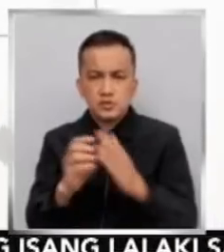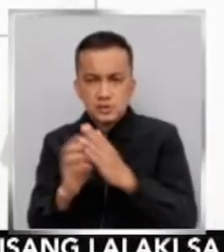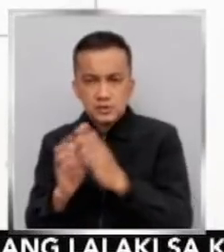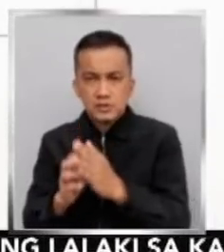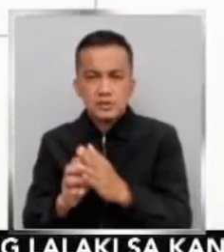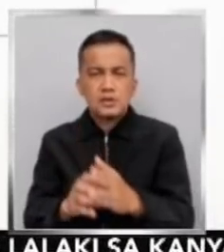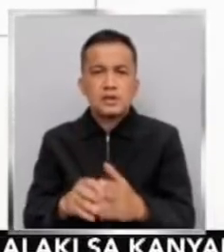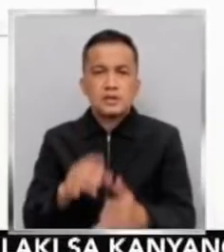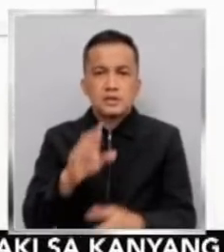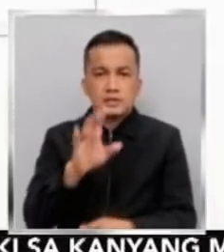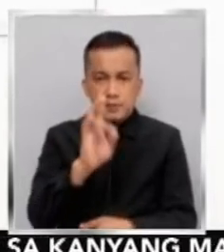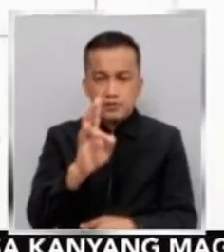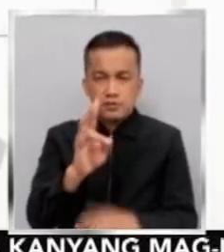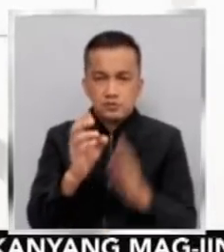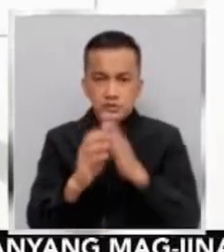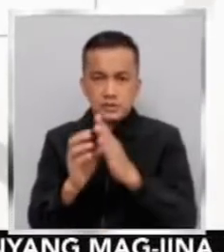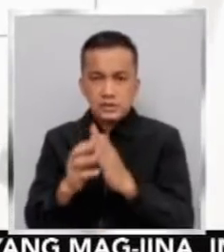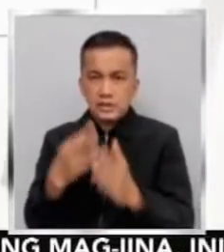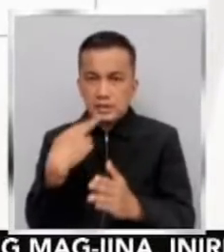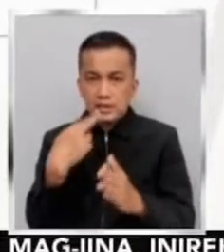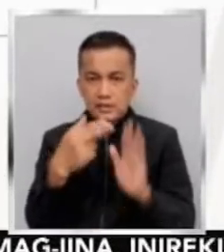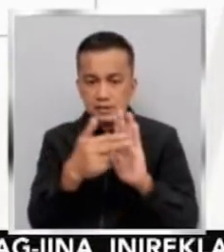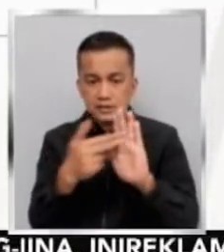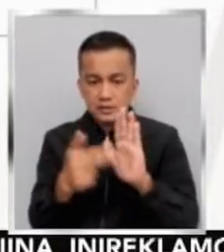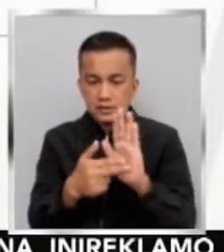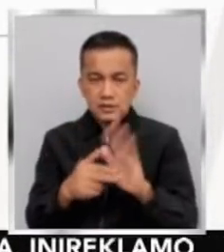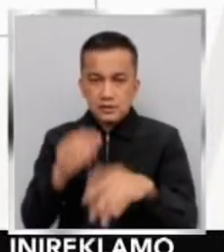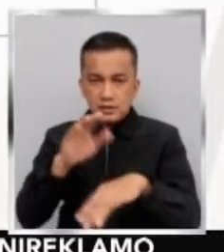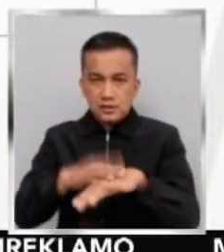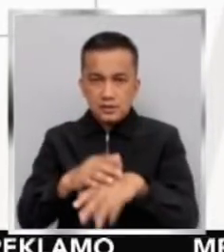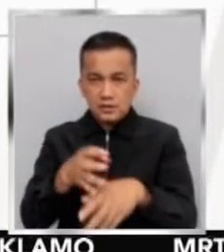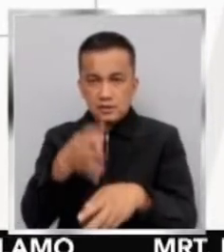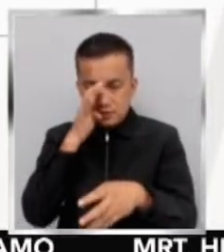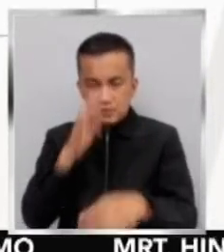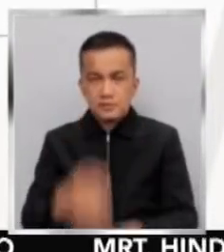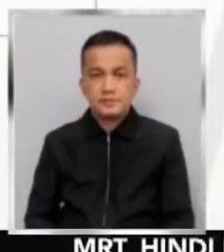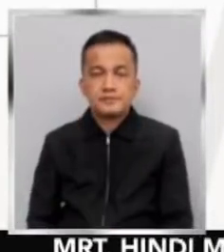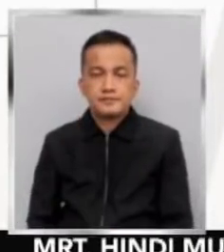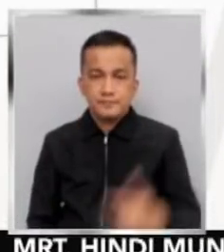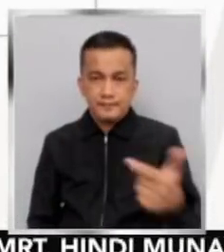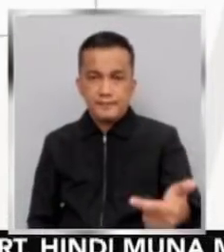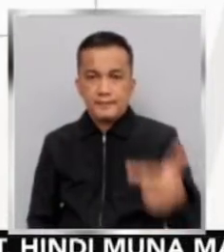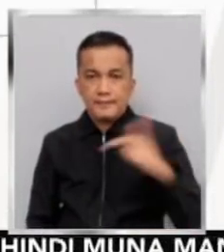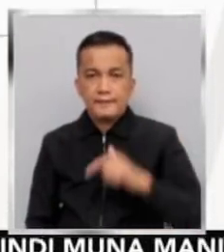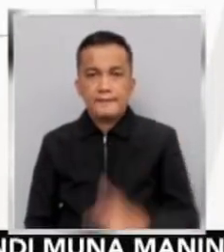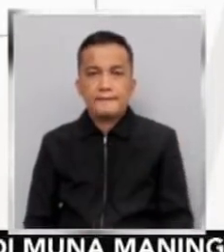category o pinakamataas na alerto ayon sa PNP. Mariz Umali, Nakatutok, 24 Oras.